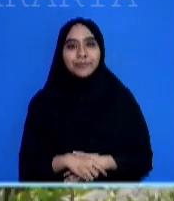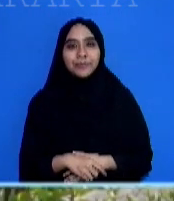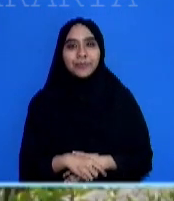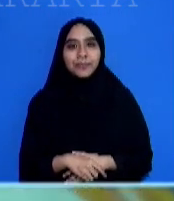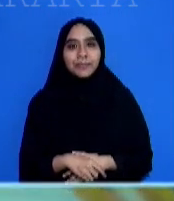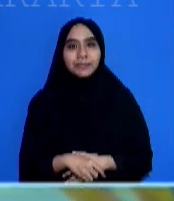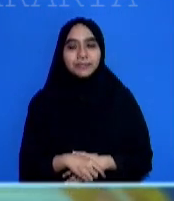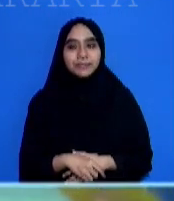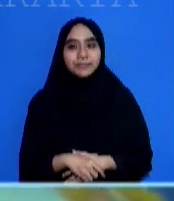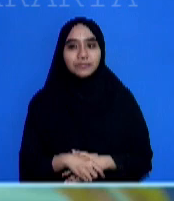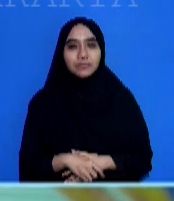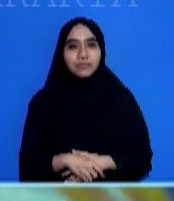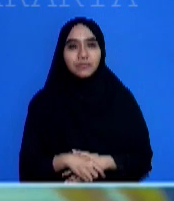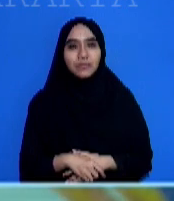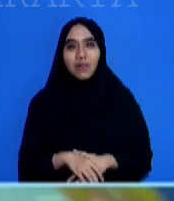wis